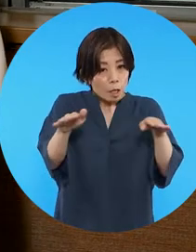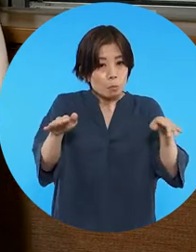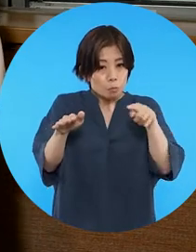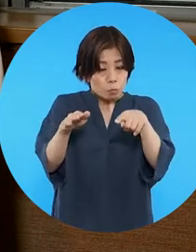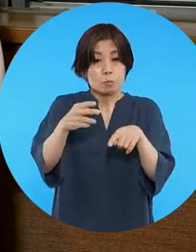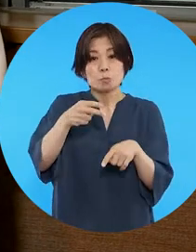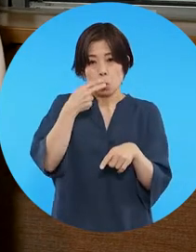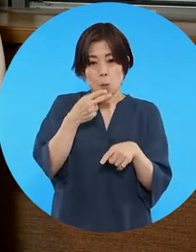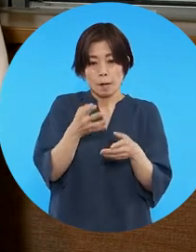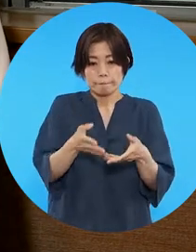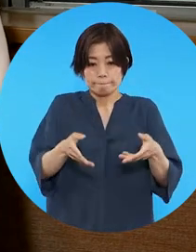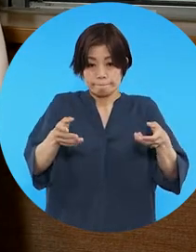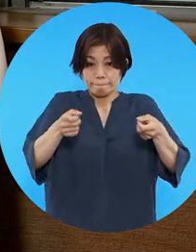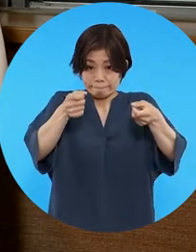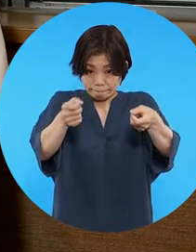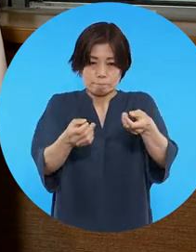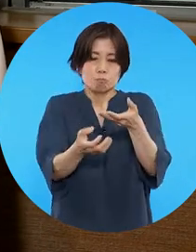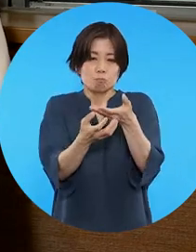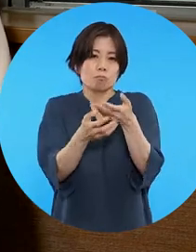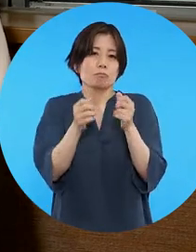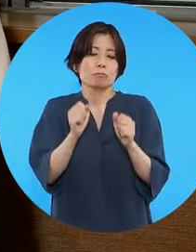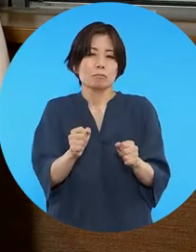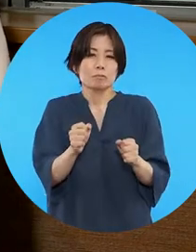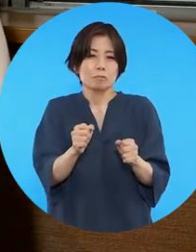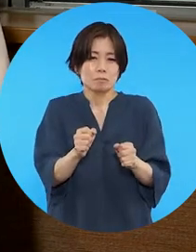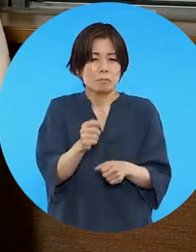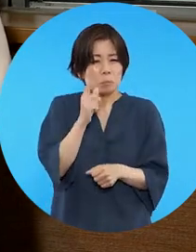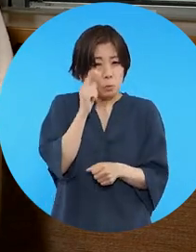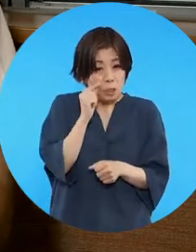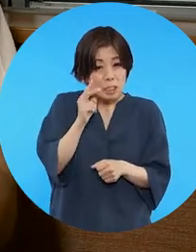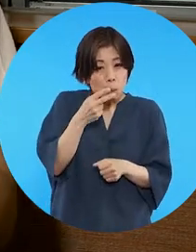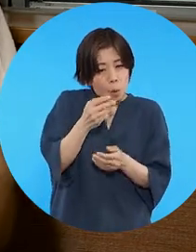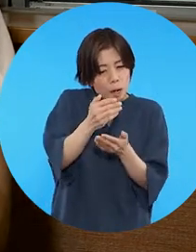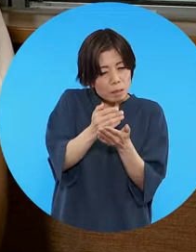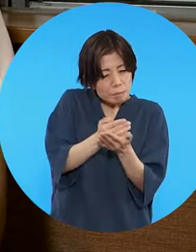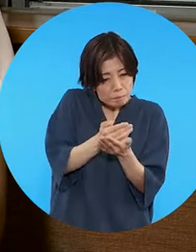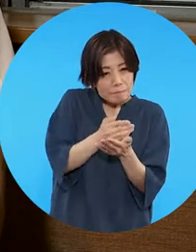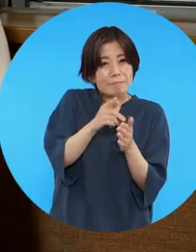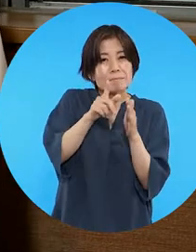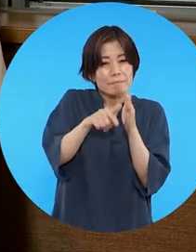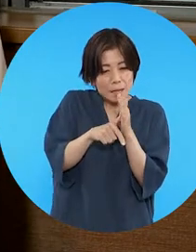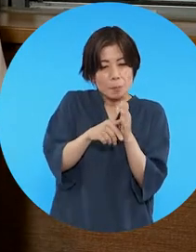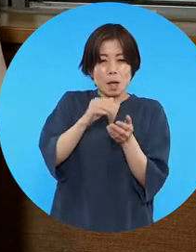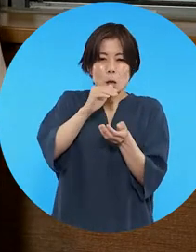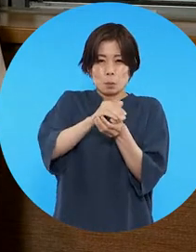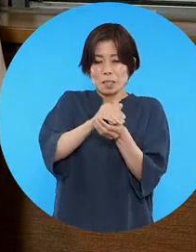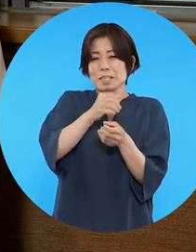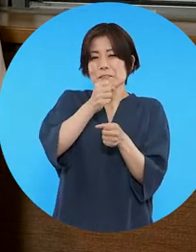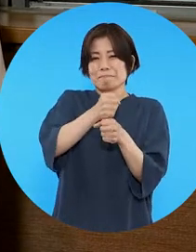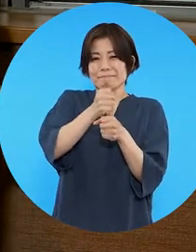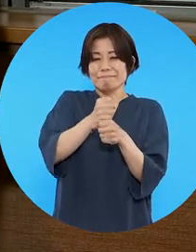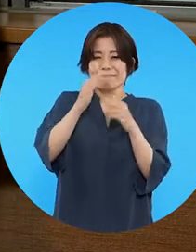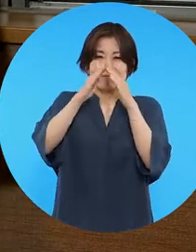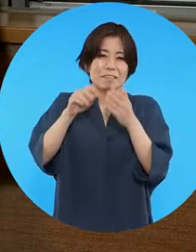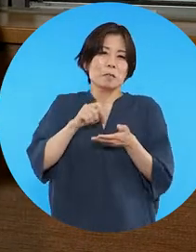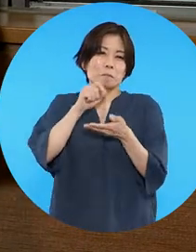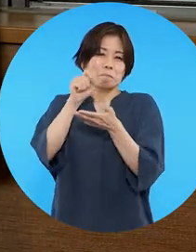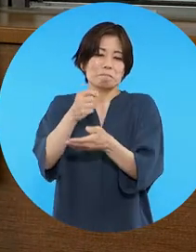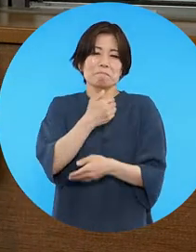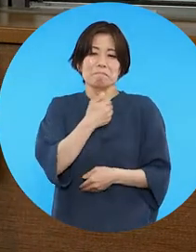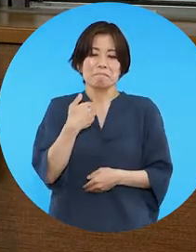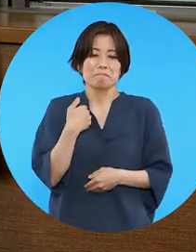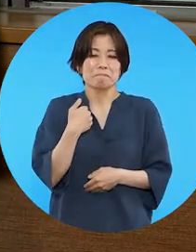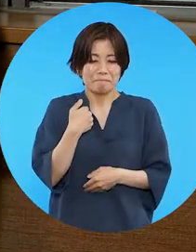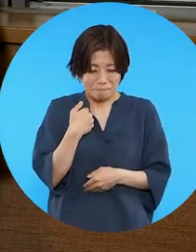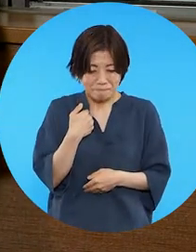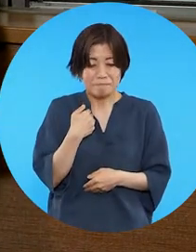の席でそれぞれ釜炊きのご飯を炊きますので、炊いたご飯、もし残った場合はおにぎりにして皆さんに持